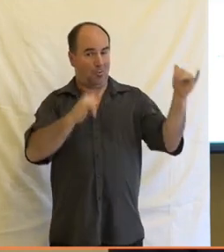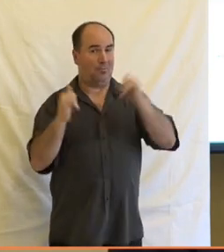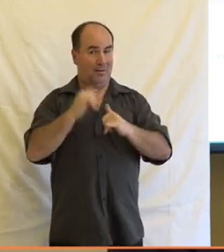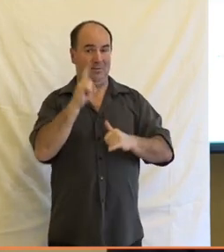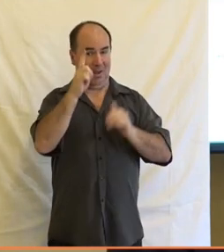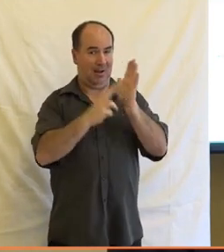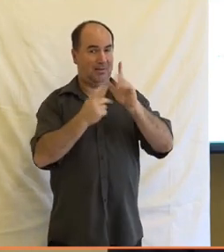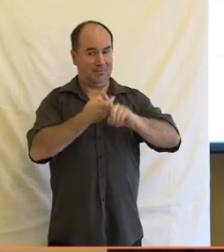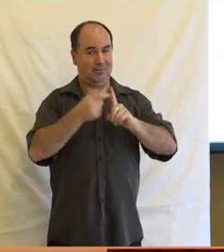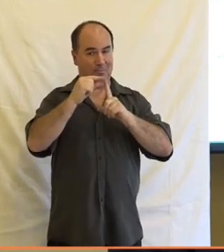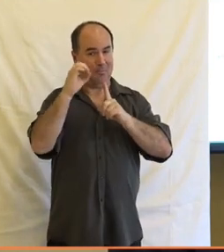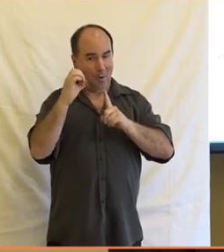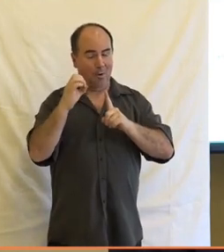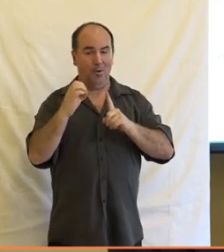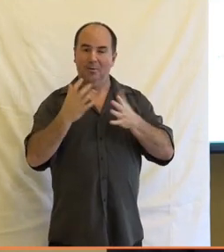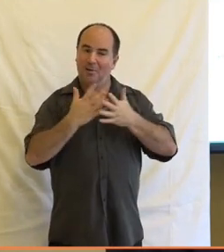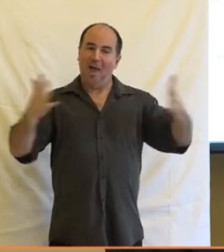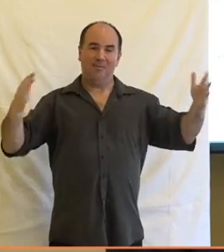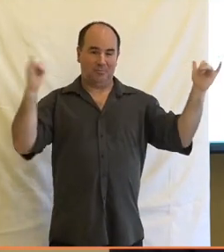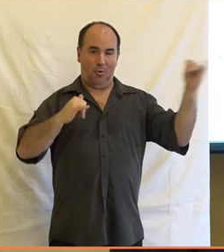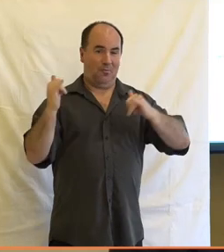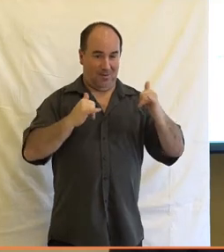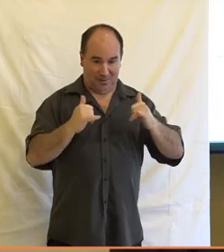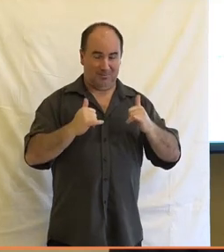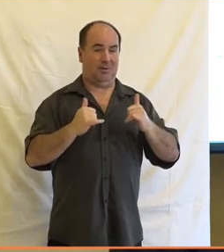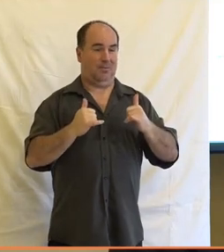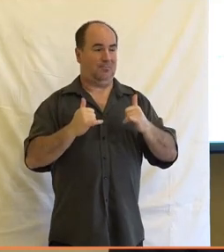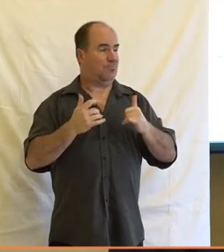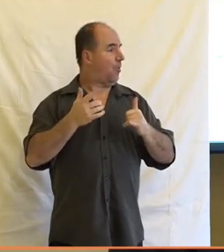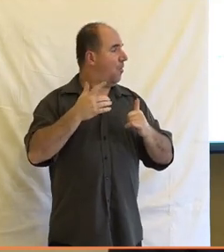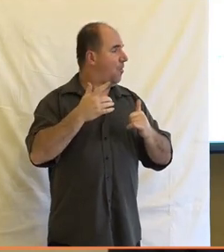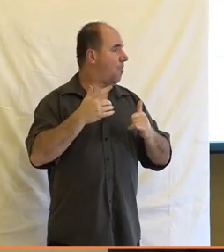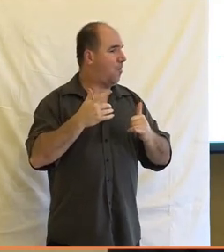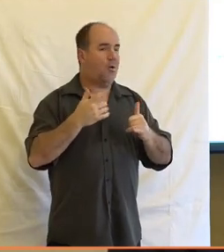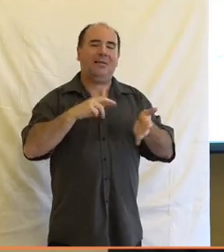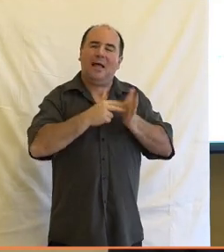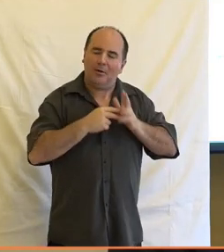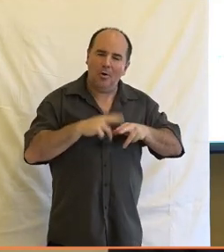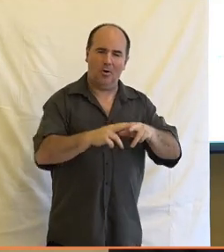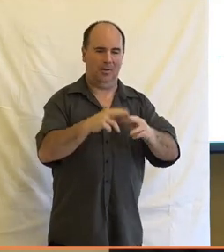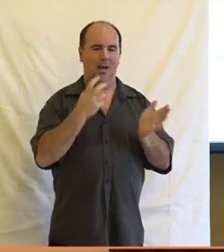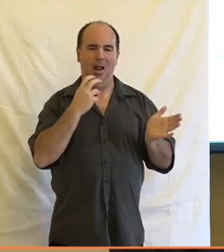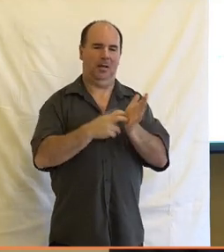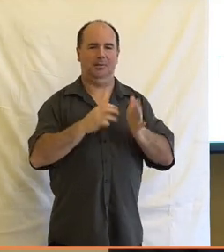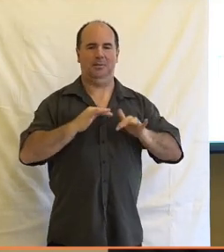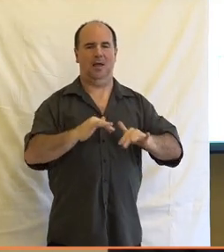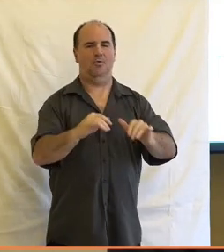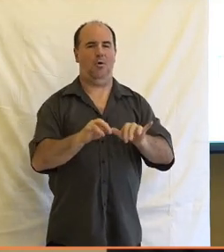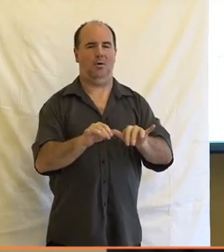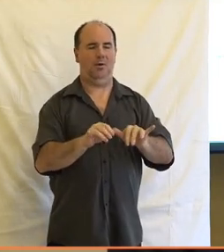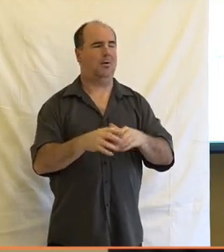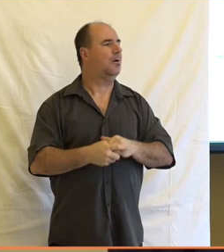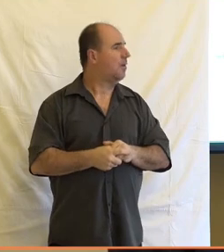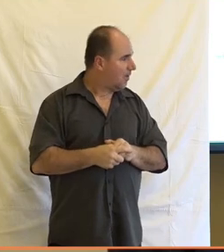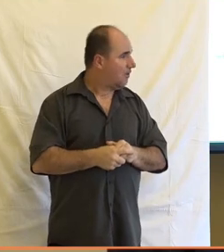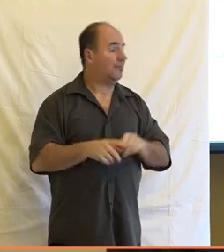o technologiích pro uživatele se zdravotním postižením tady v regionu střední Evropy, konference Agora, náš